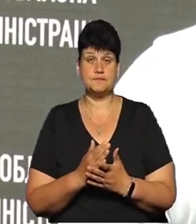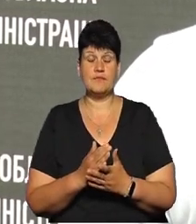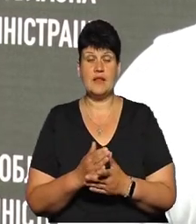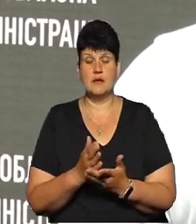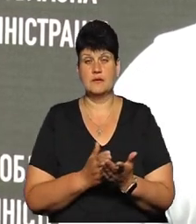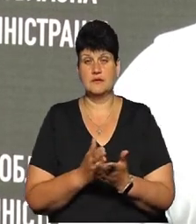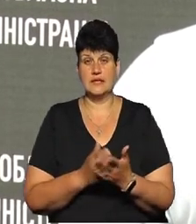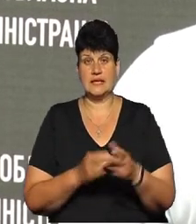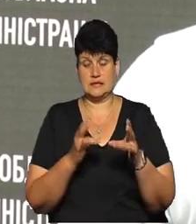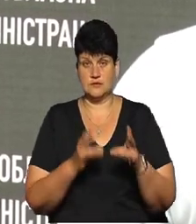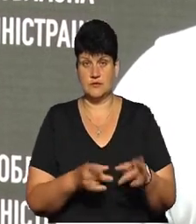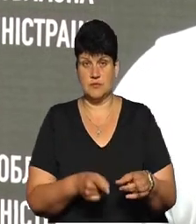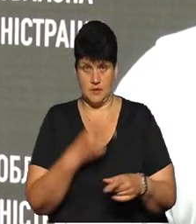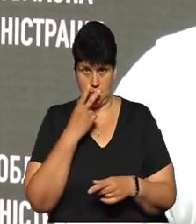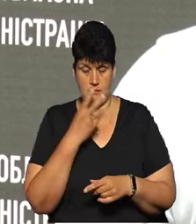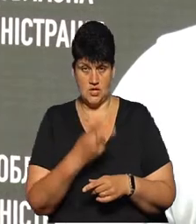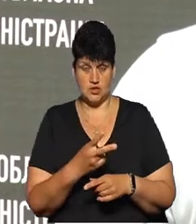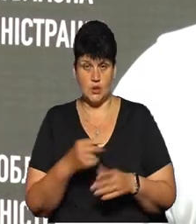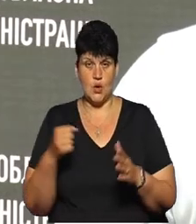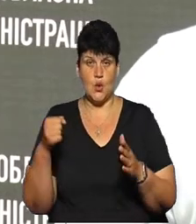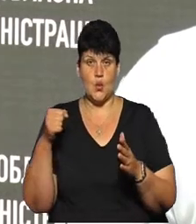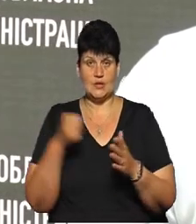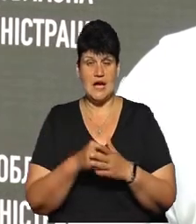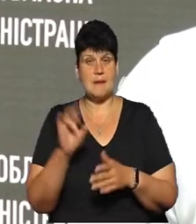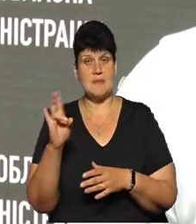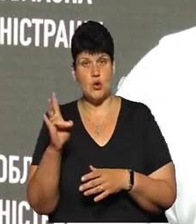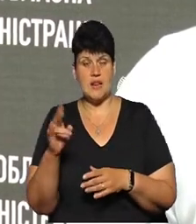по адміністрації в Миколаєві і в Житомирі. Тому